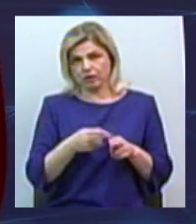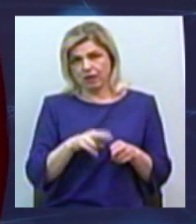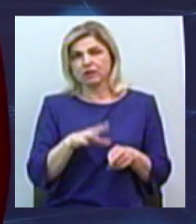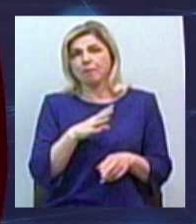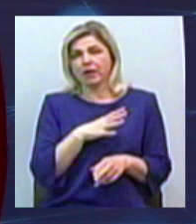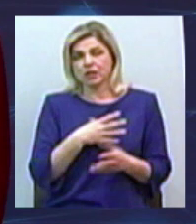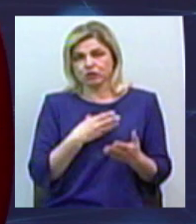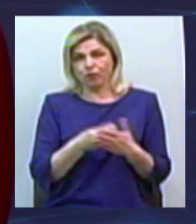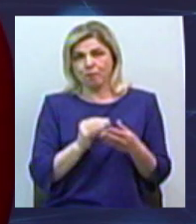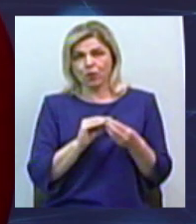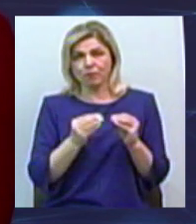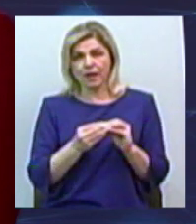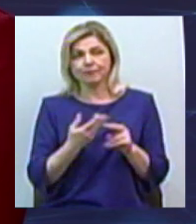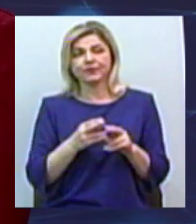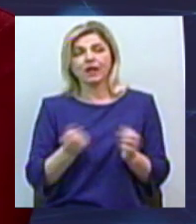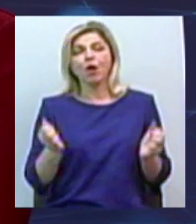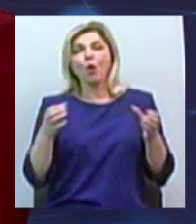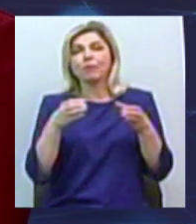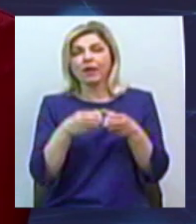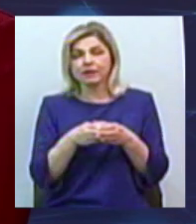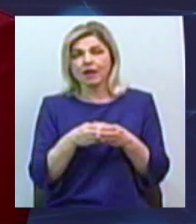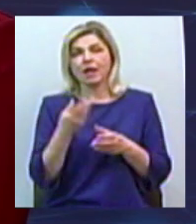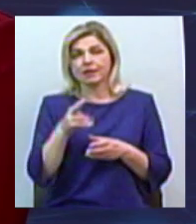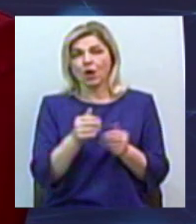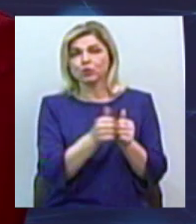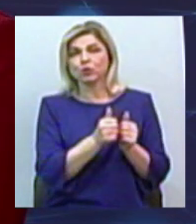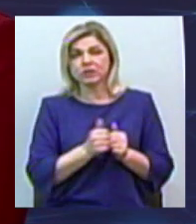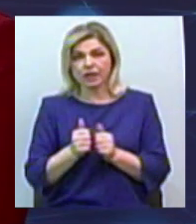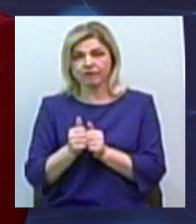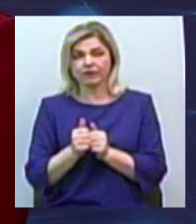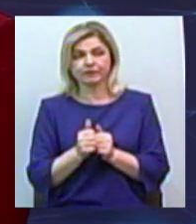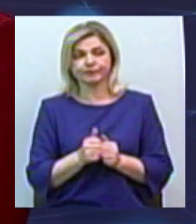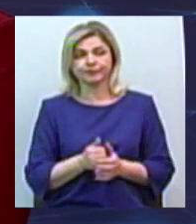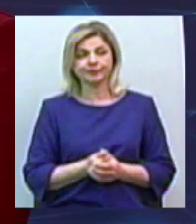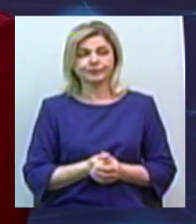оце об'єднання для зовнішніх сил, сусідів, так би мовити, в лапках,